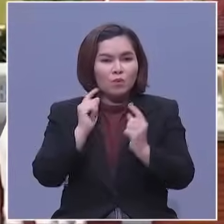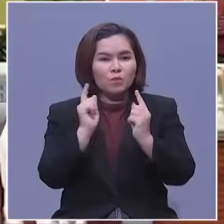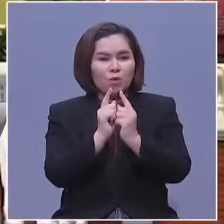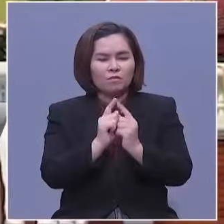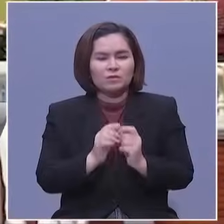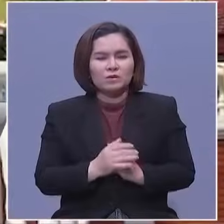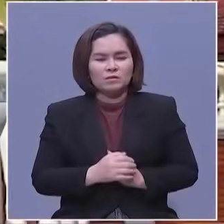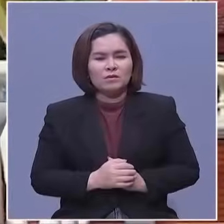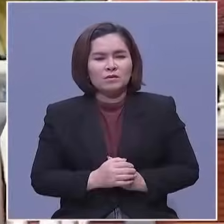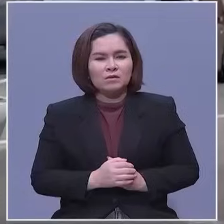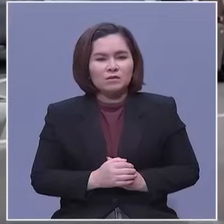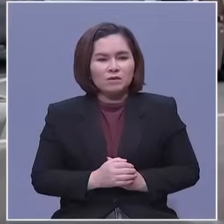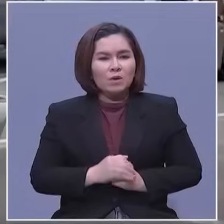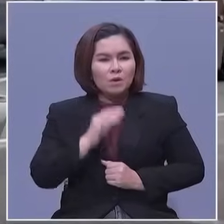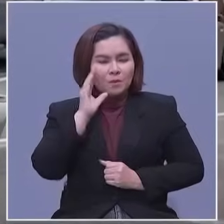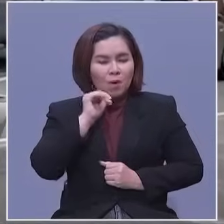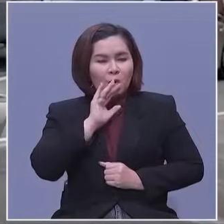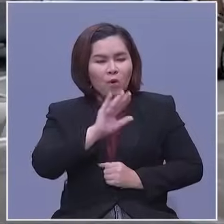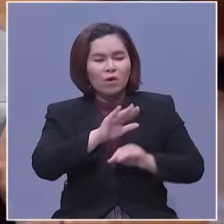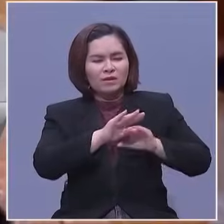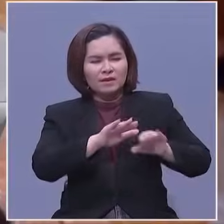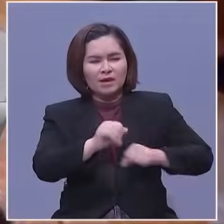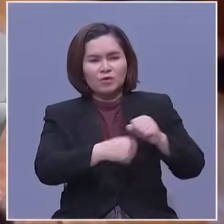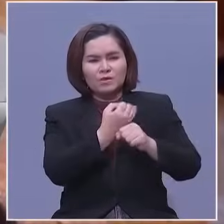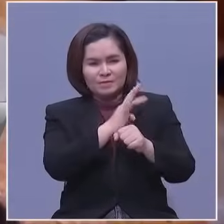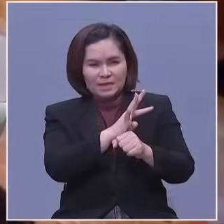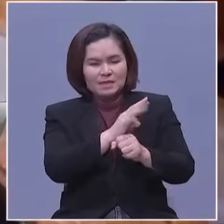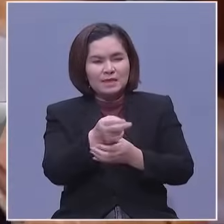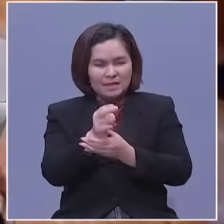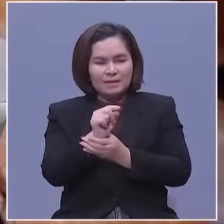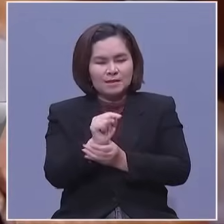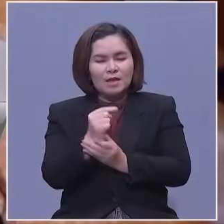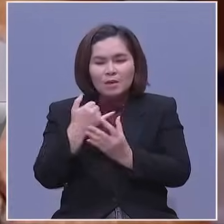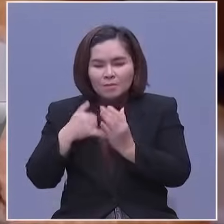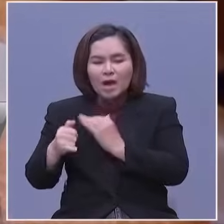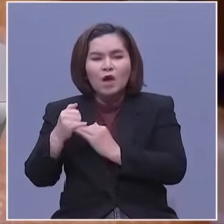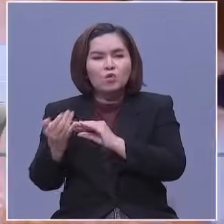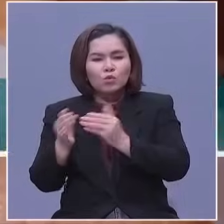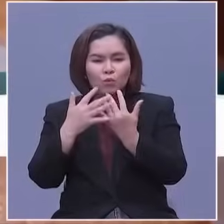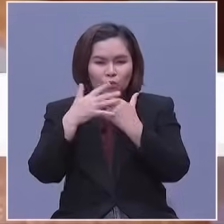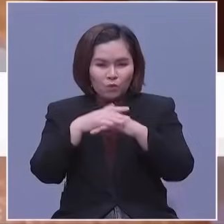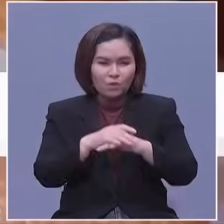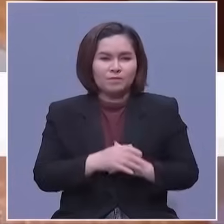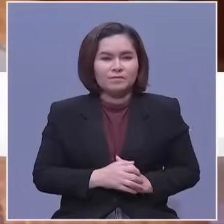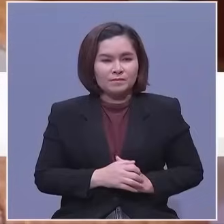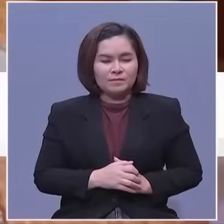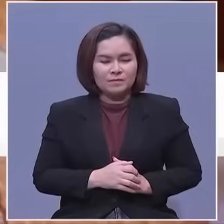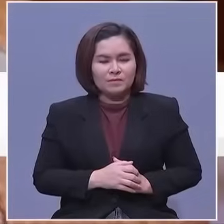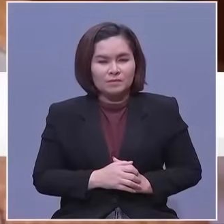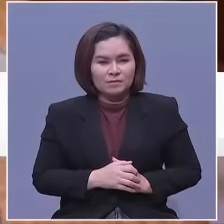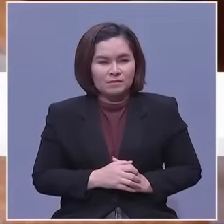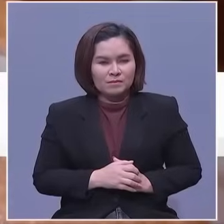ทางด้านพ่อของเด็กอายุ14ปีค่ะที่เดินทางมางานศพน้องตะวันเนี่ยนะคะมาช่วง